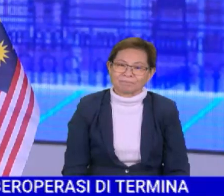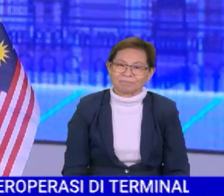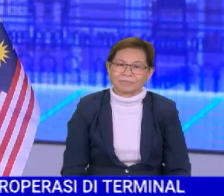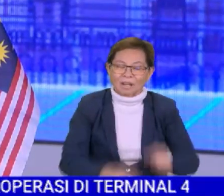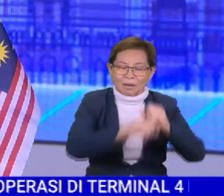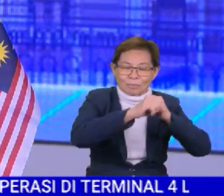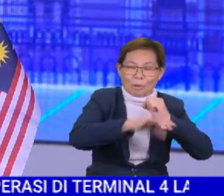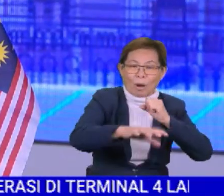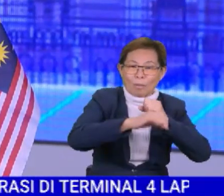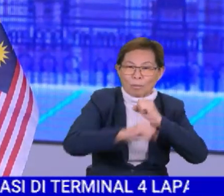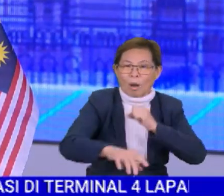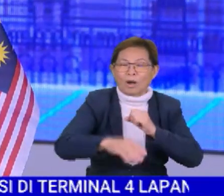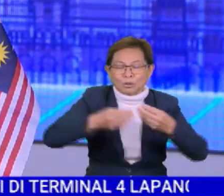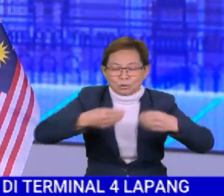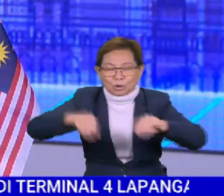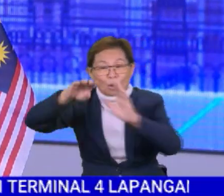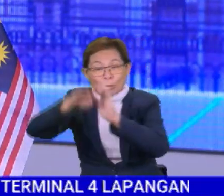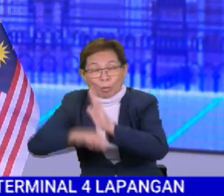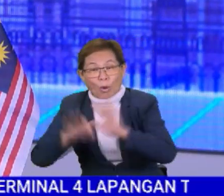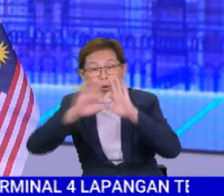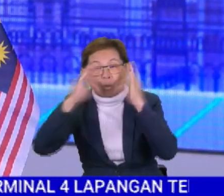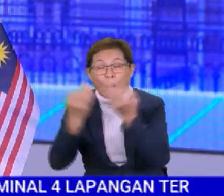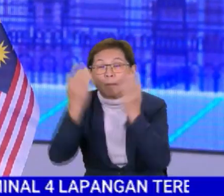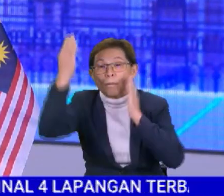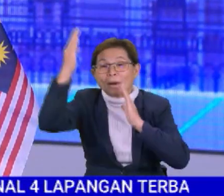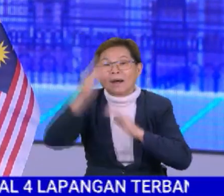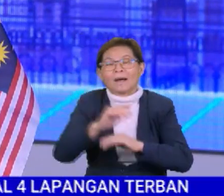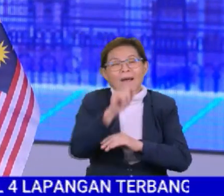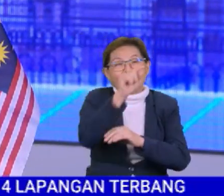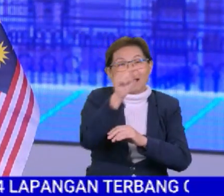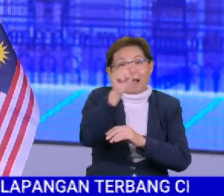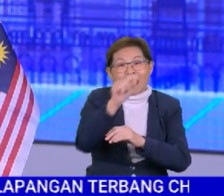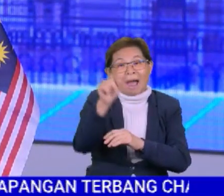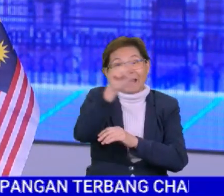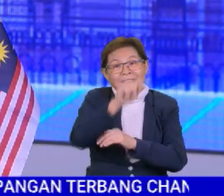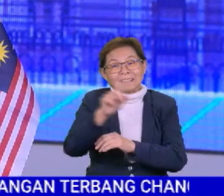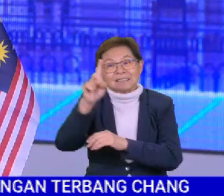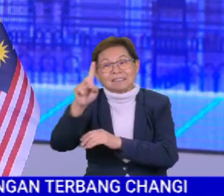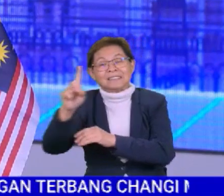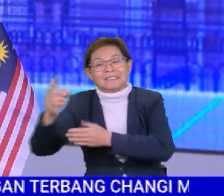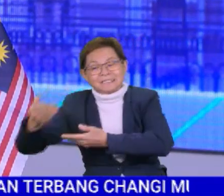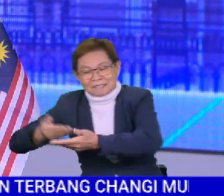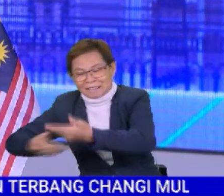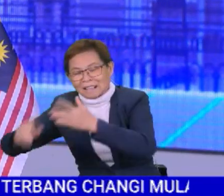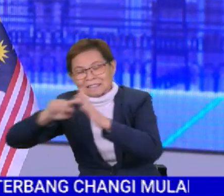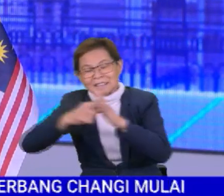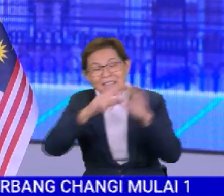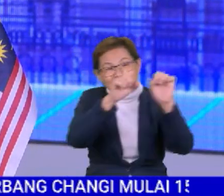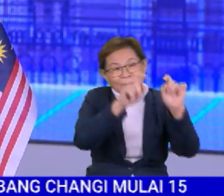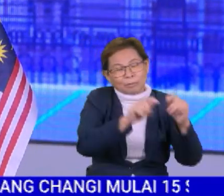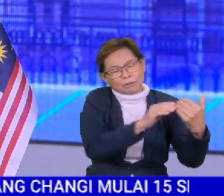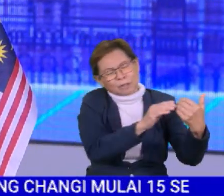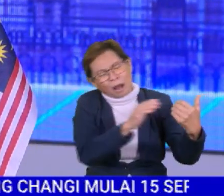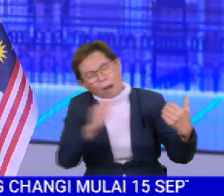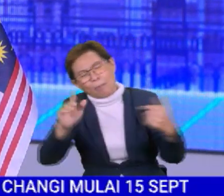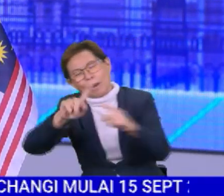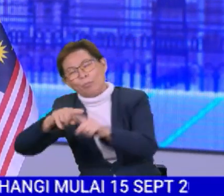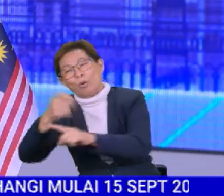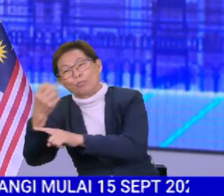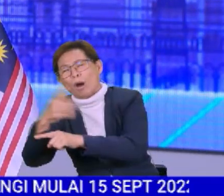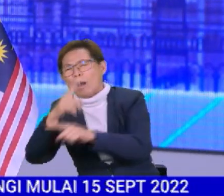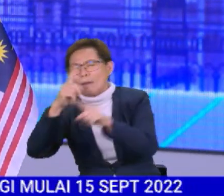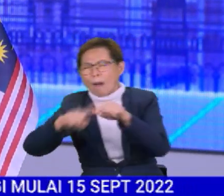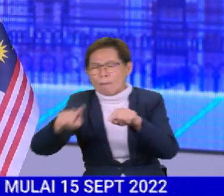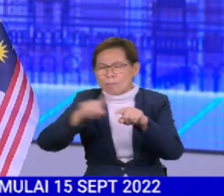the scene jualanmurah dua jenis seedy dagang akan bermula Sabtu ini single hujung tahun sebagai barang dan